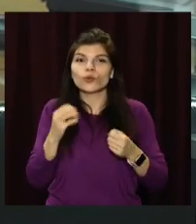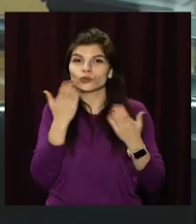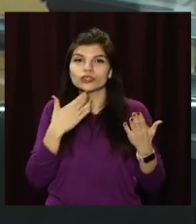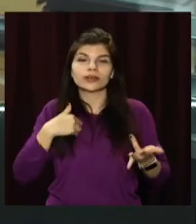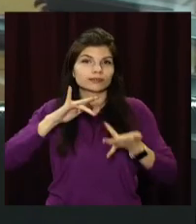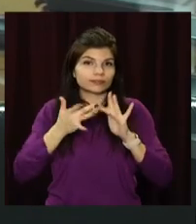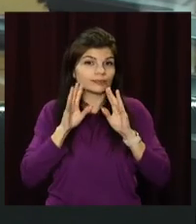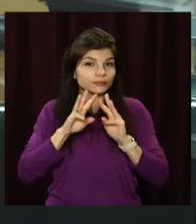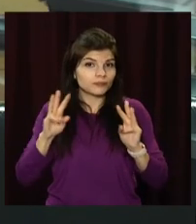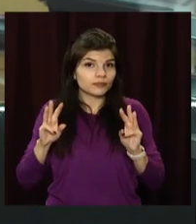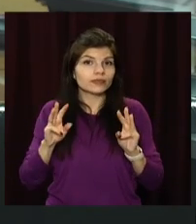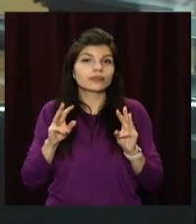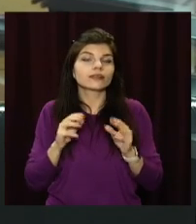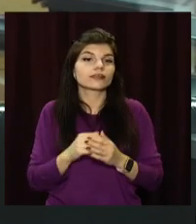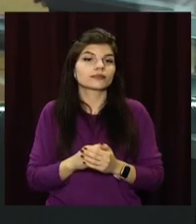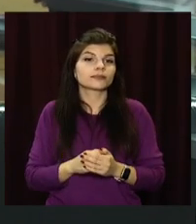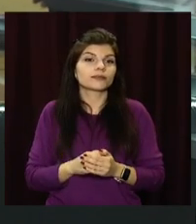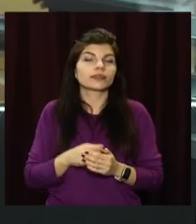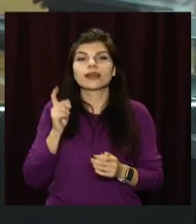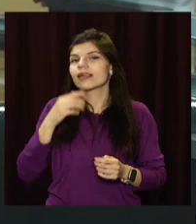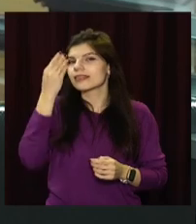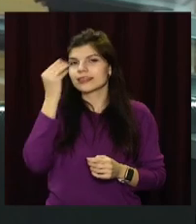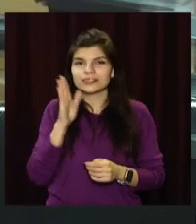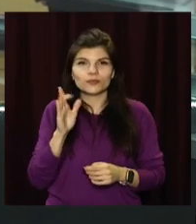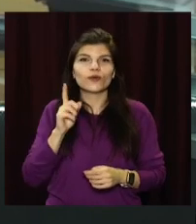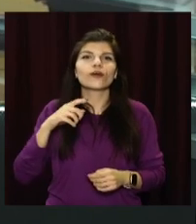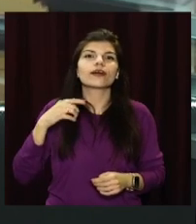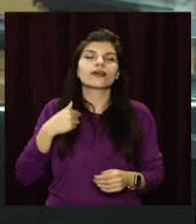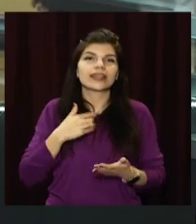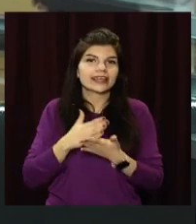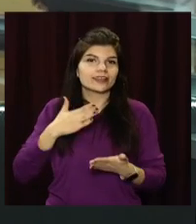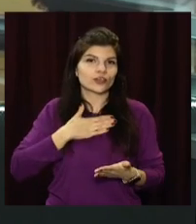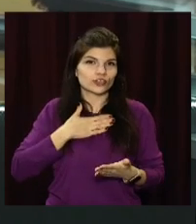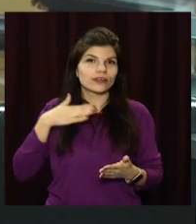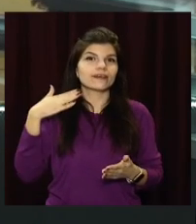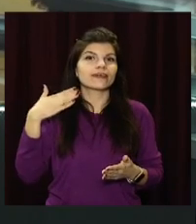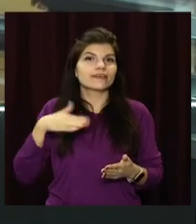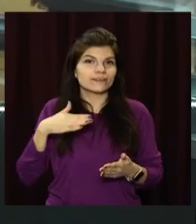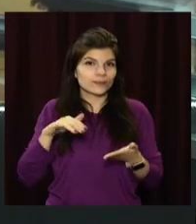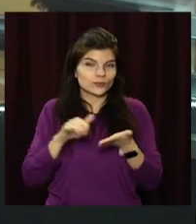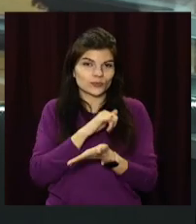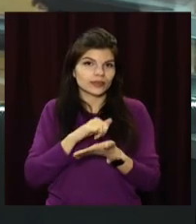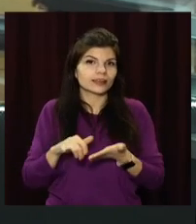на нашому сайті opentv.media. Не забувайте і про сюжети в соціальних мережах,